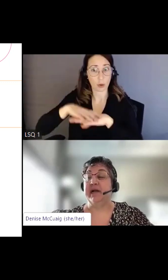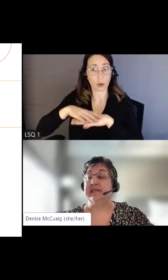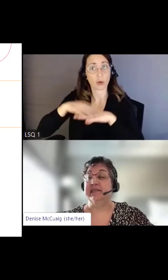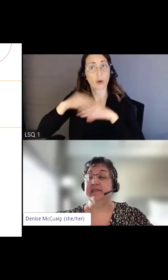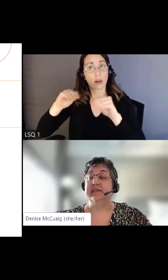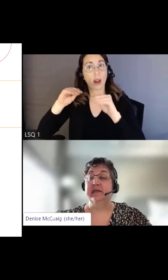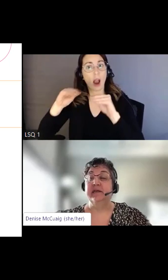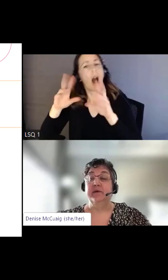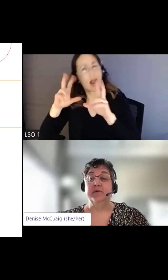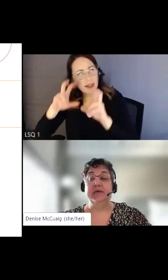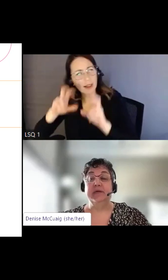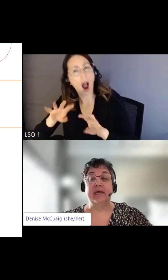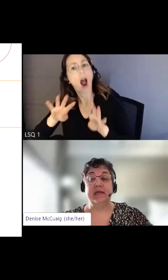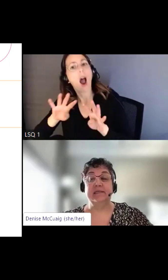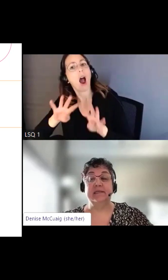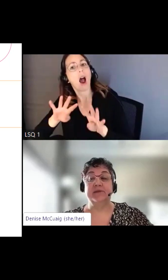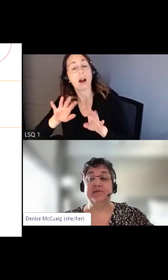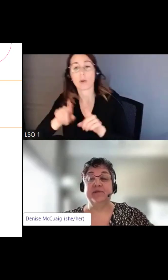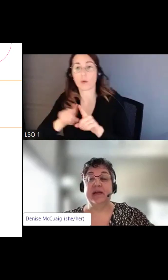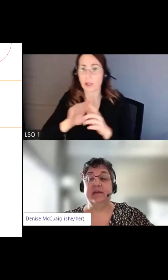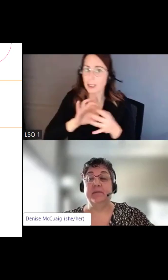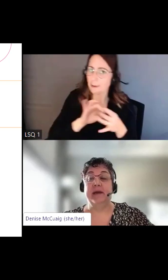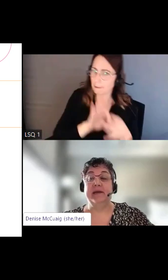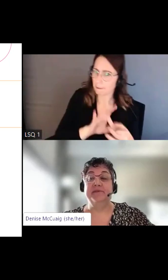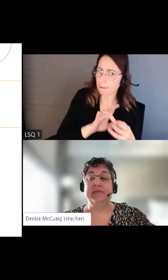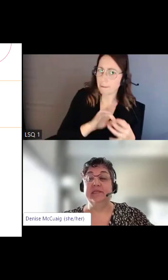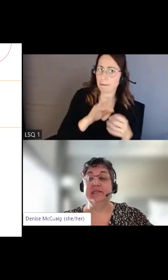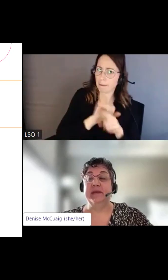aussi en méditation de